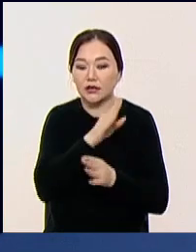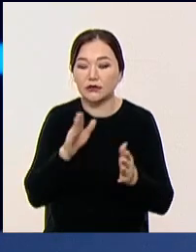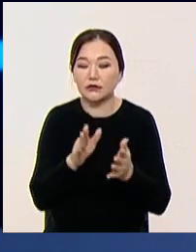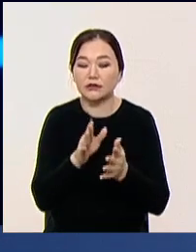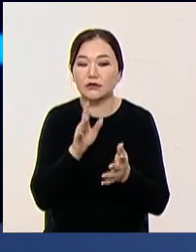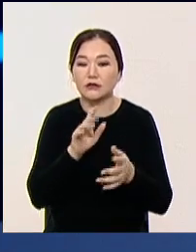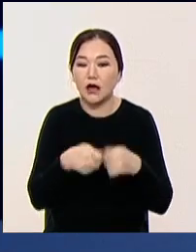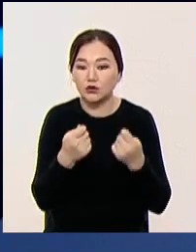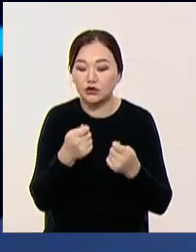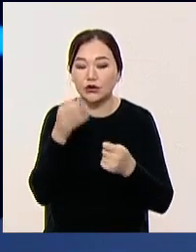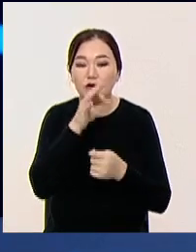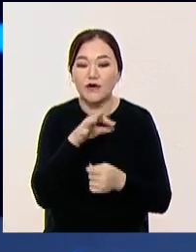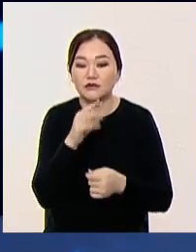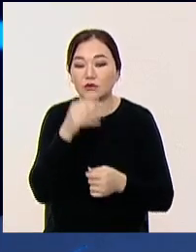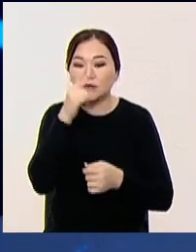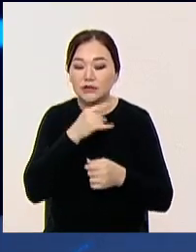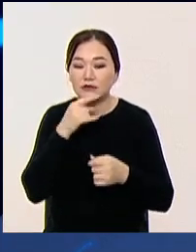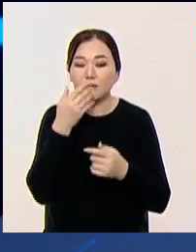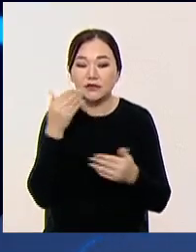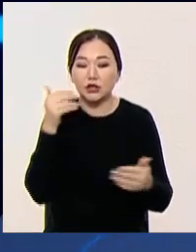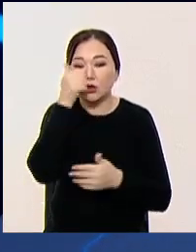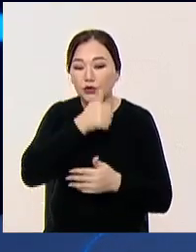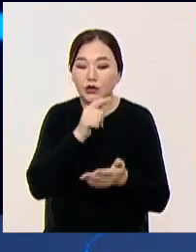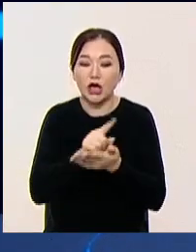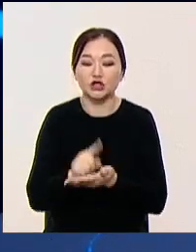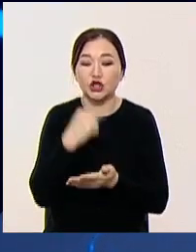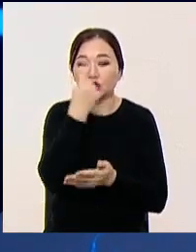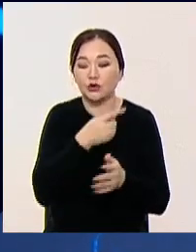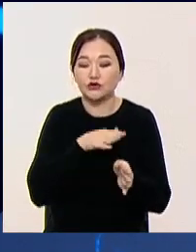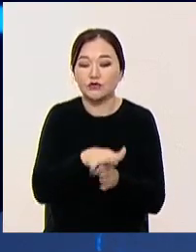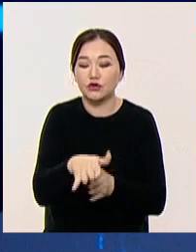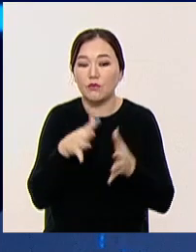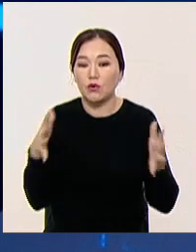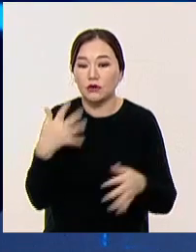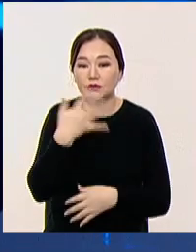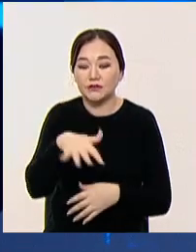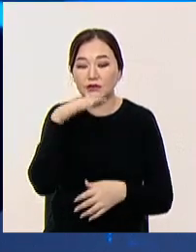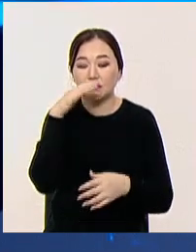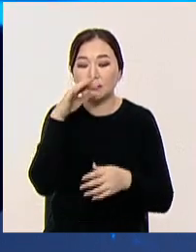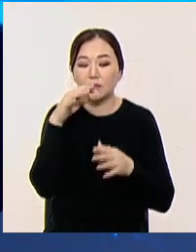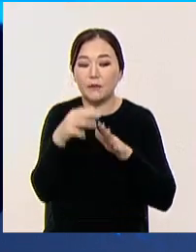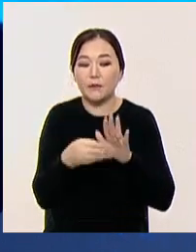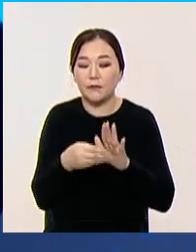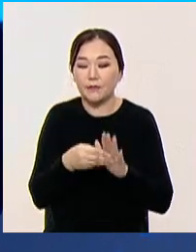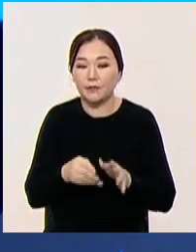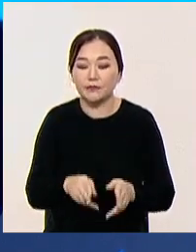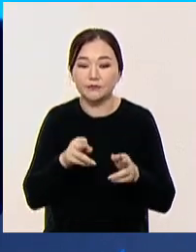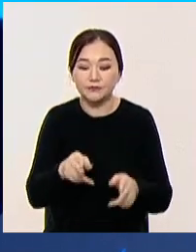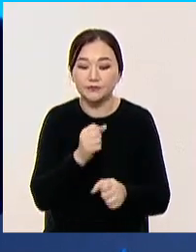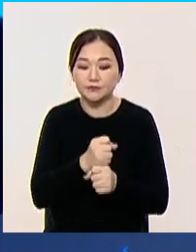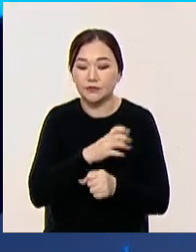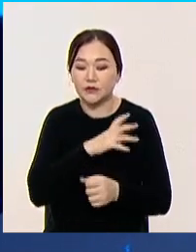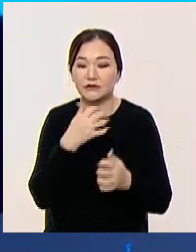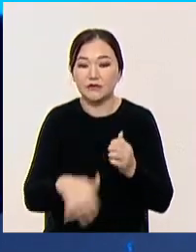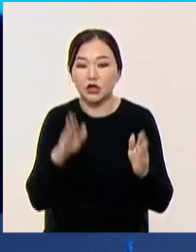нарушение. В Восточном Казахстане за последний год должностными лицами совершено более 50 коррупционных преступлений, в том числе и в